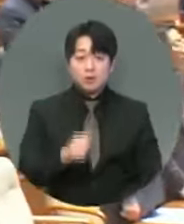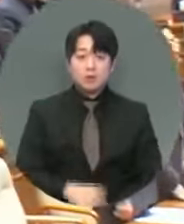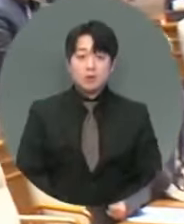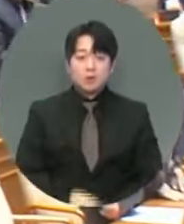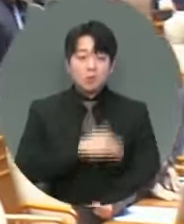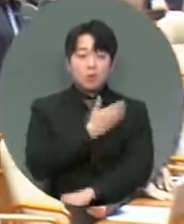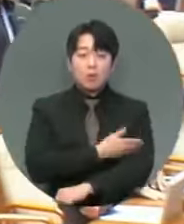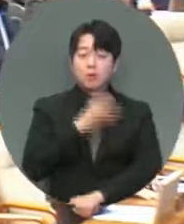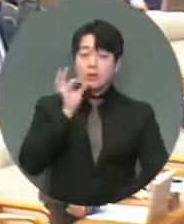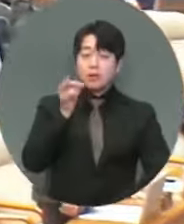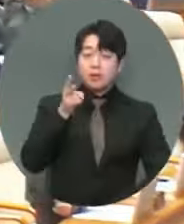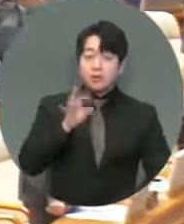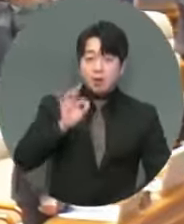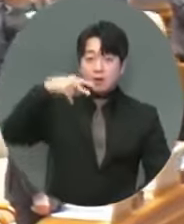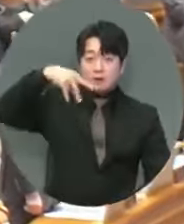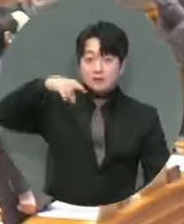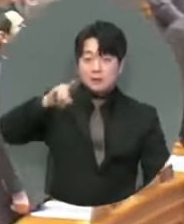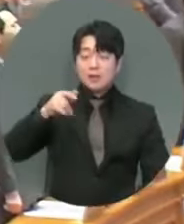권영세 의원,